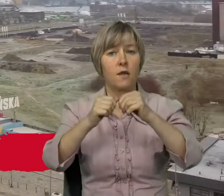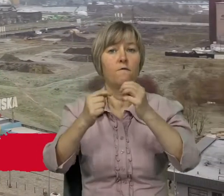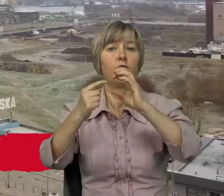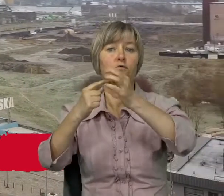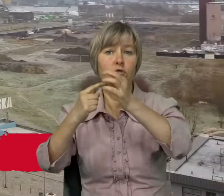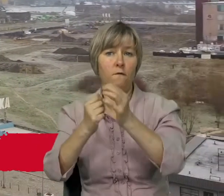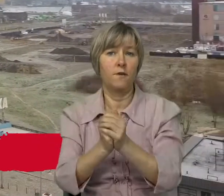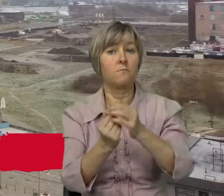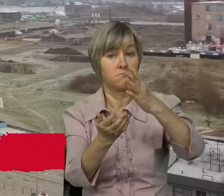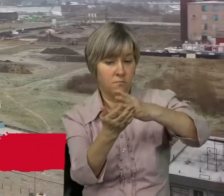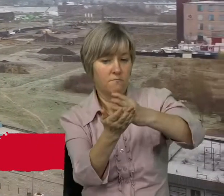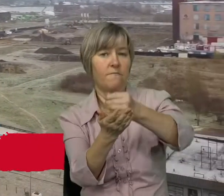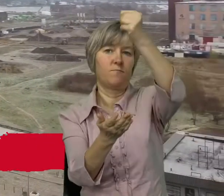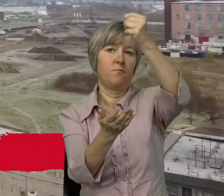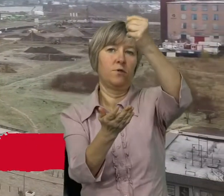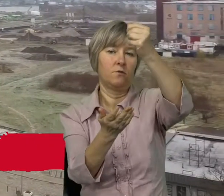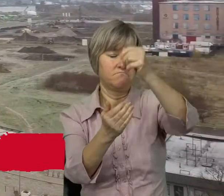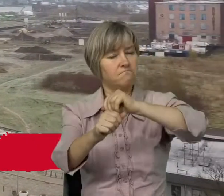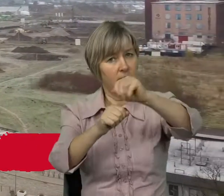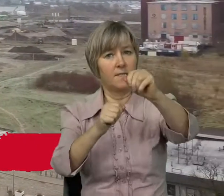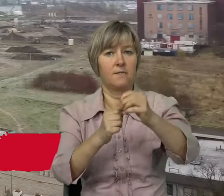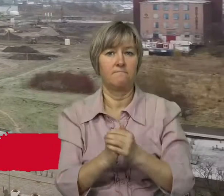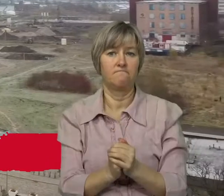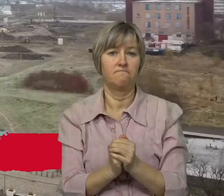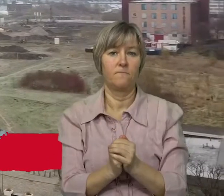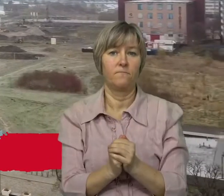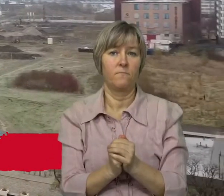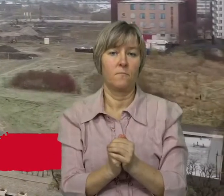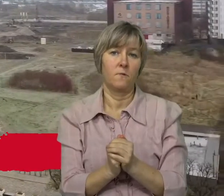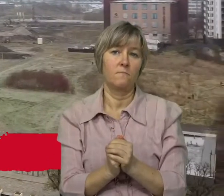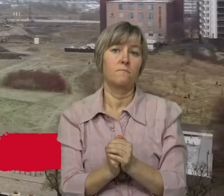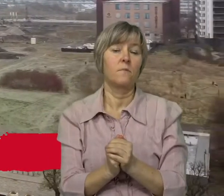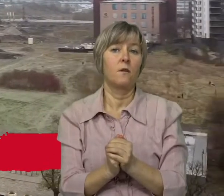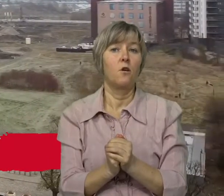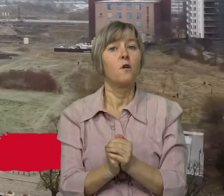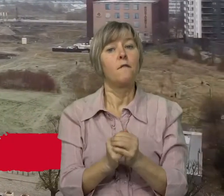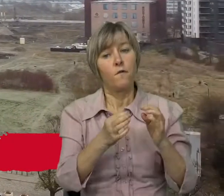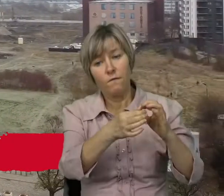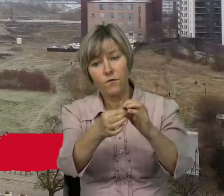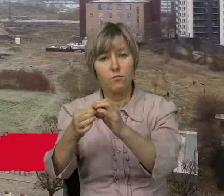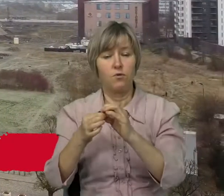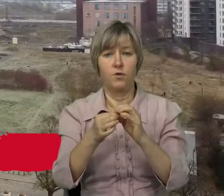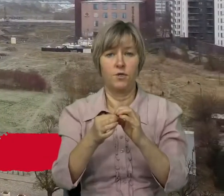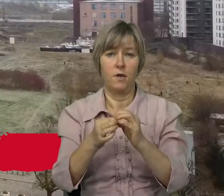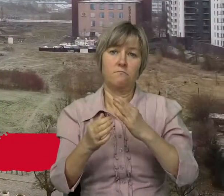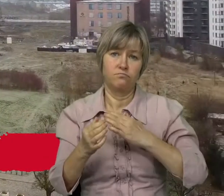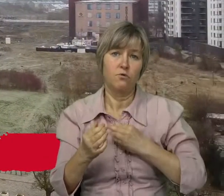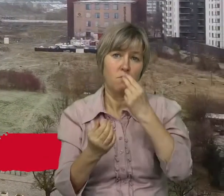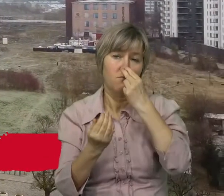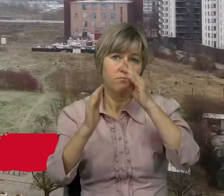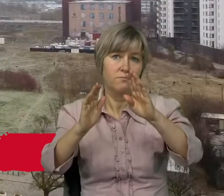piękny pomnik. Sam miałem okazję uczestniczyć w tej wielkiej, wspaniałej